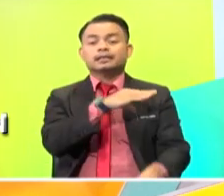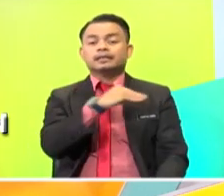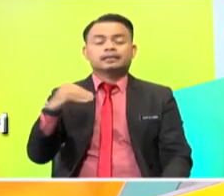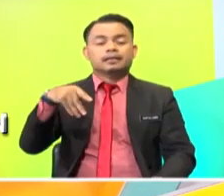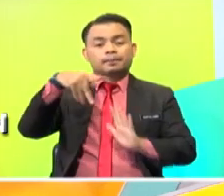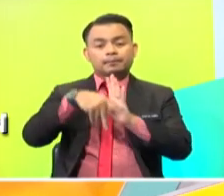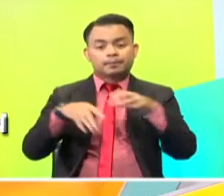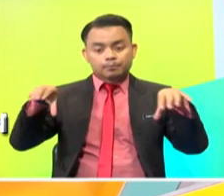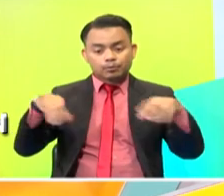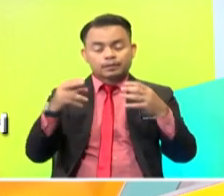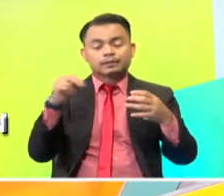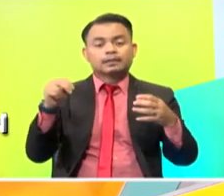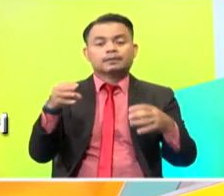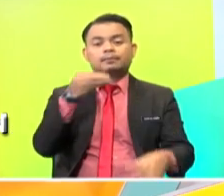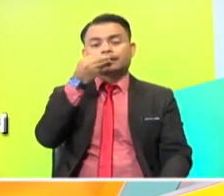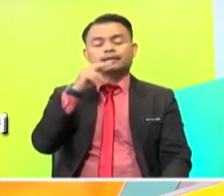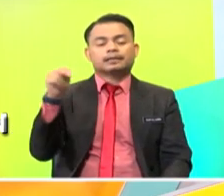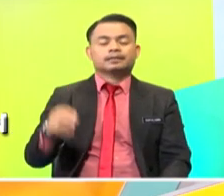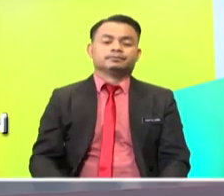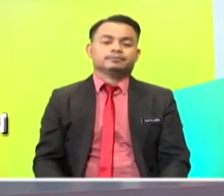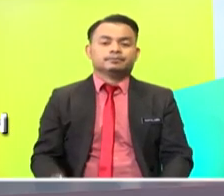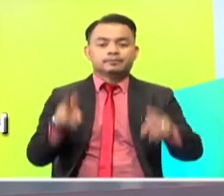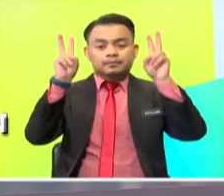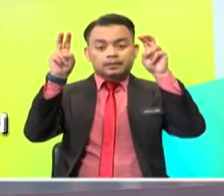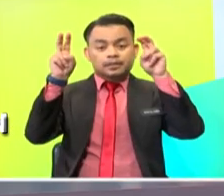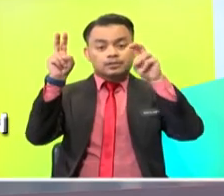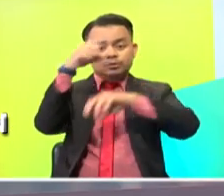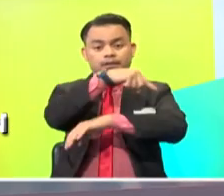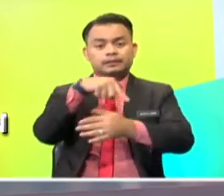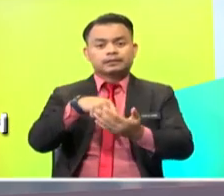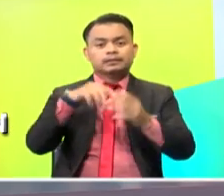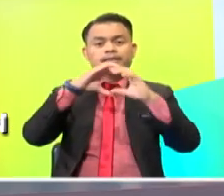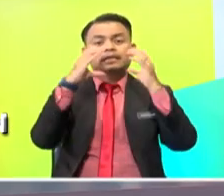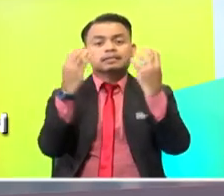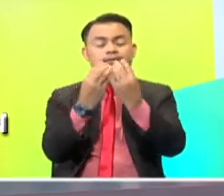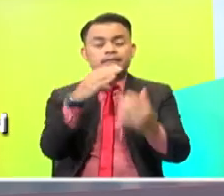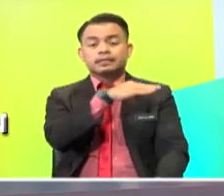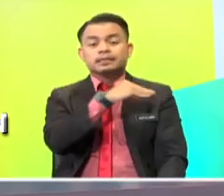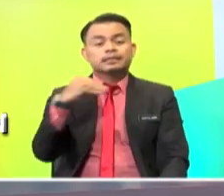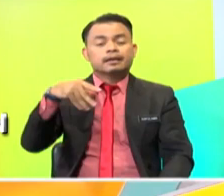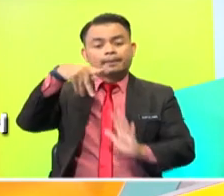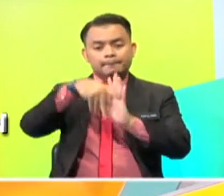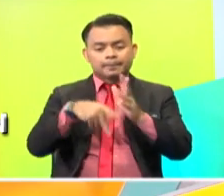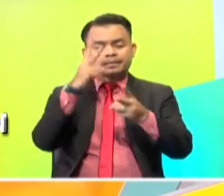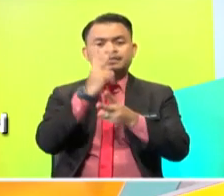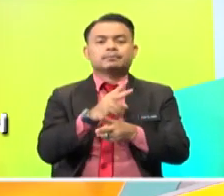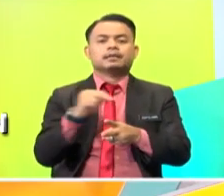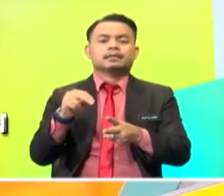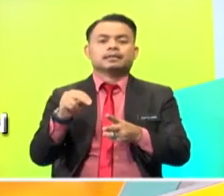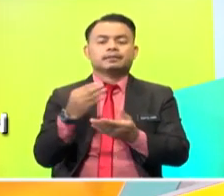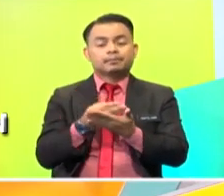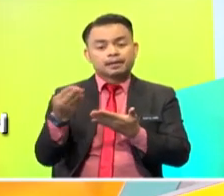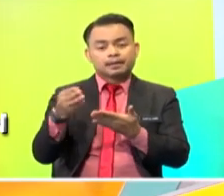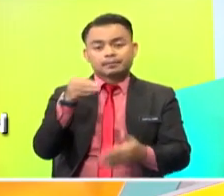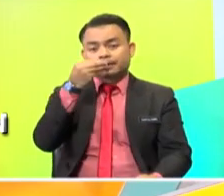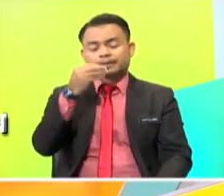divika Taj cita hari ini adalah klasifikasi dan penyimpanan bahan makanan khas ngacak basa makanannya cecak gutierrez